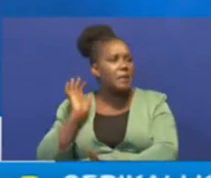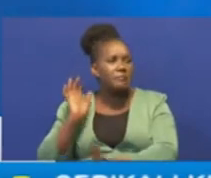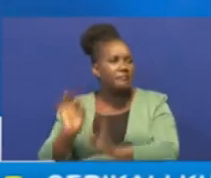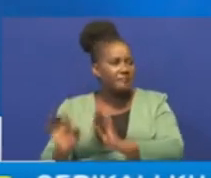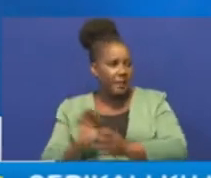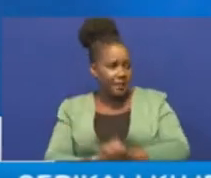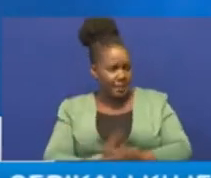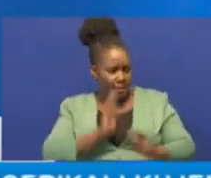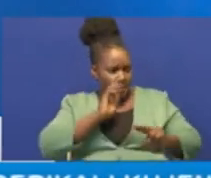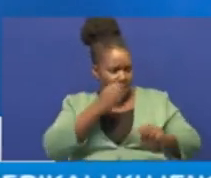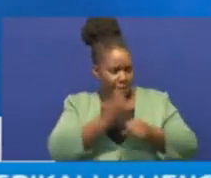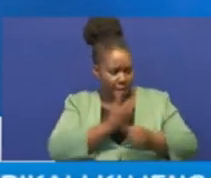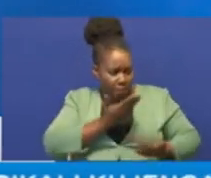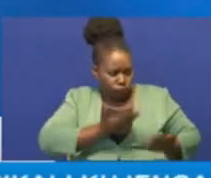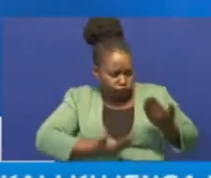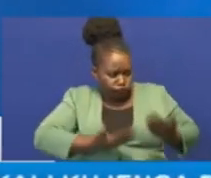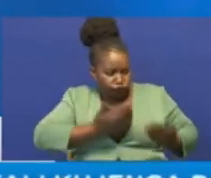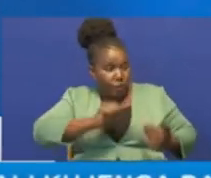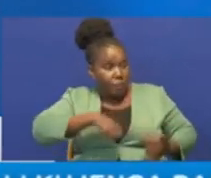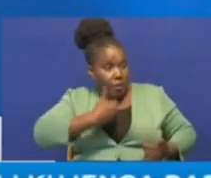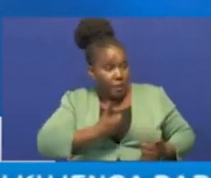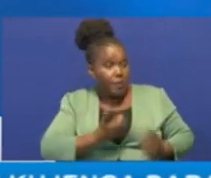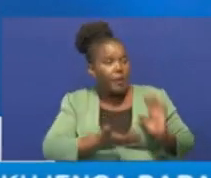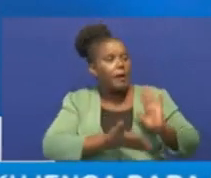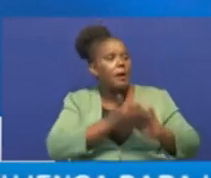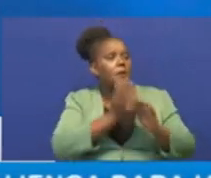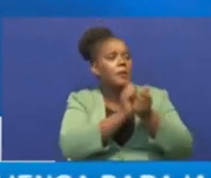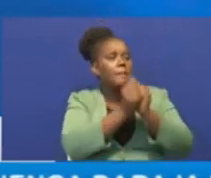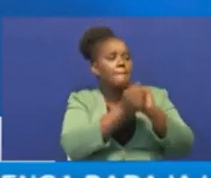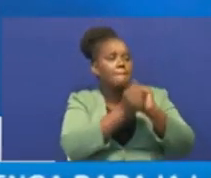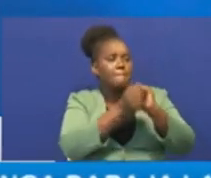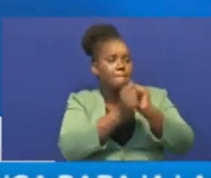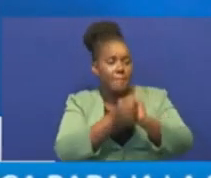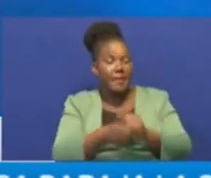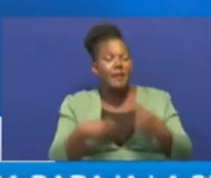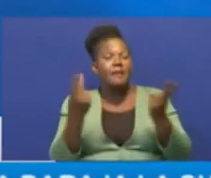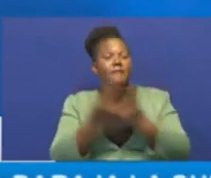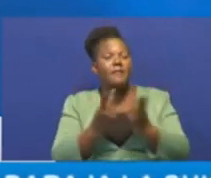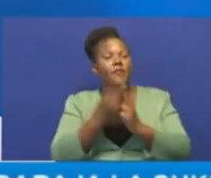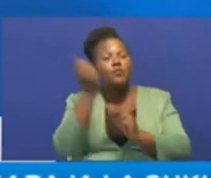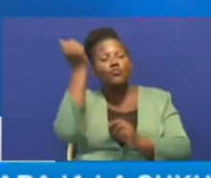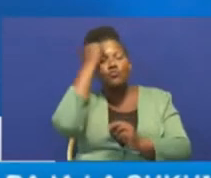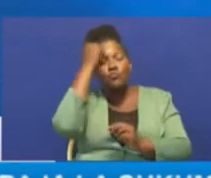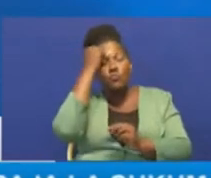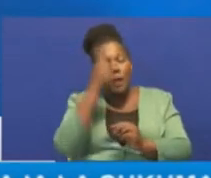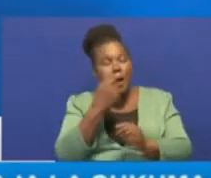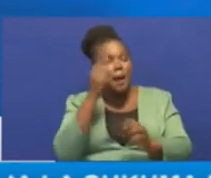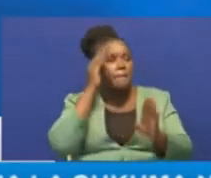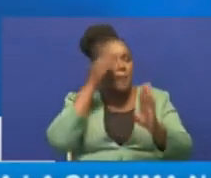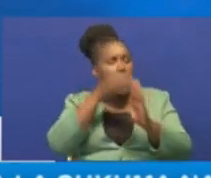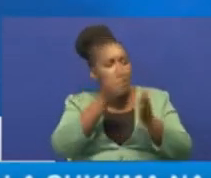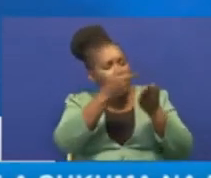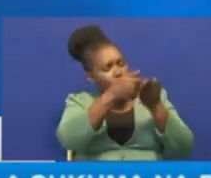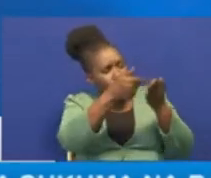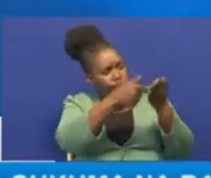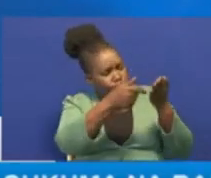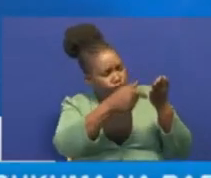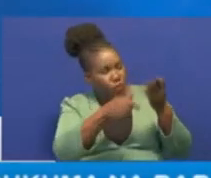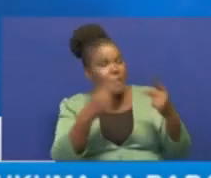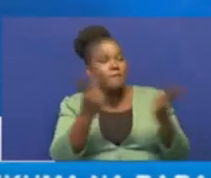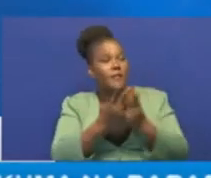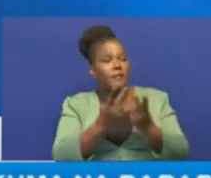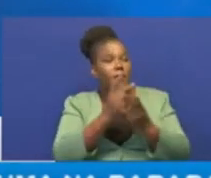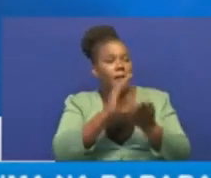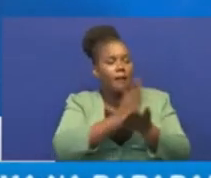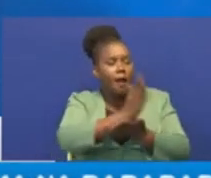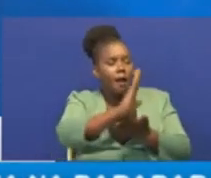Alafu weka nia ya kurekebisha kule. Lakini tusiache kuandika malengo yetu chini. Alafu tuyagawanye na tuyapatie muda.